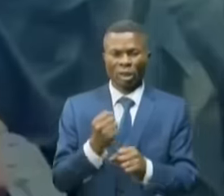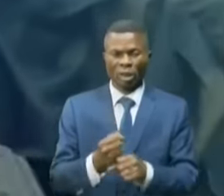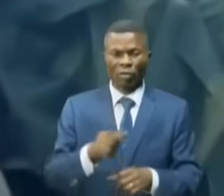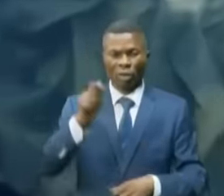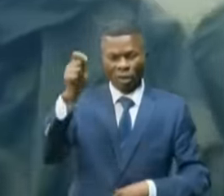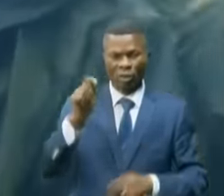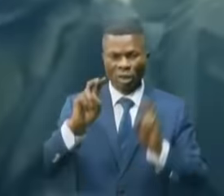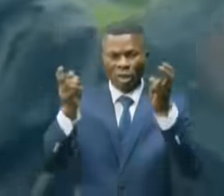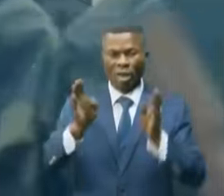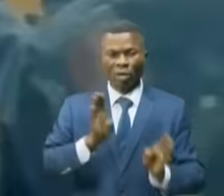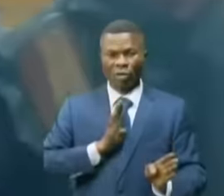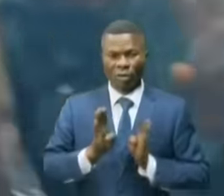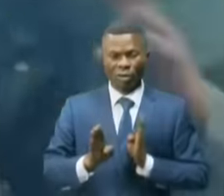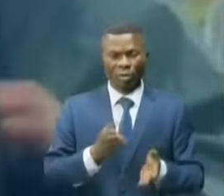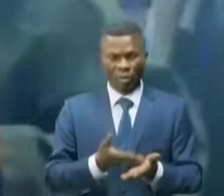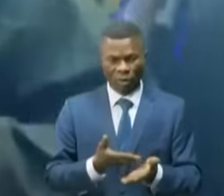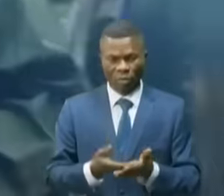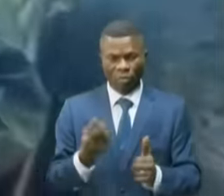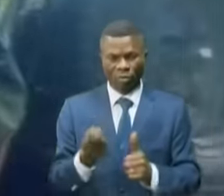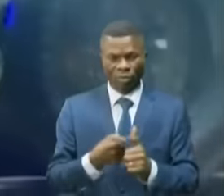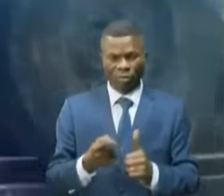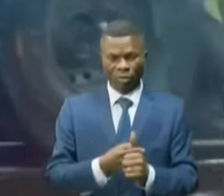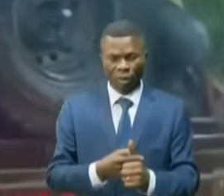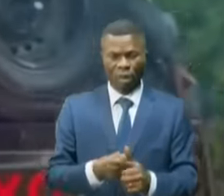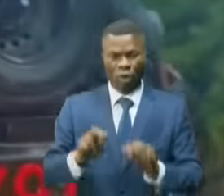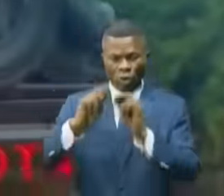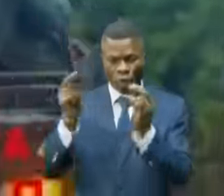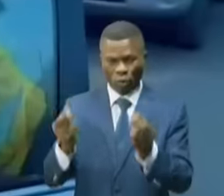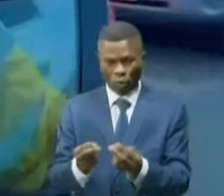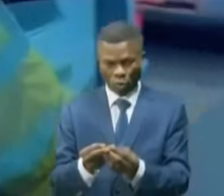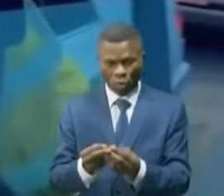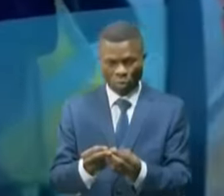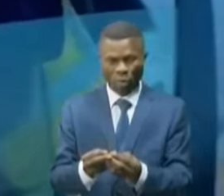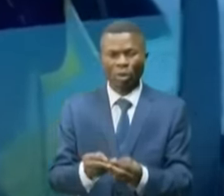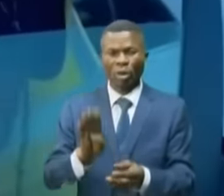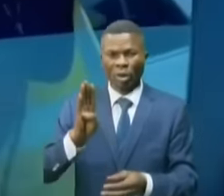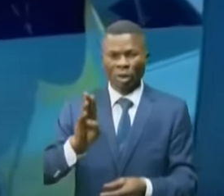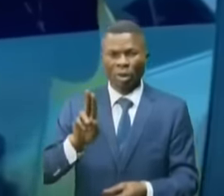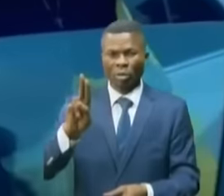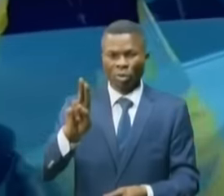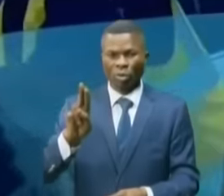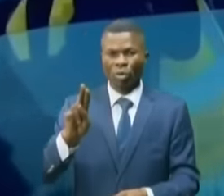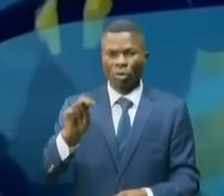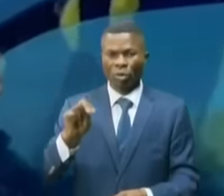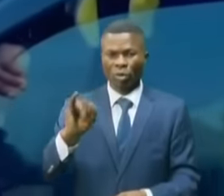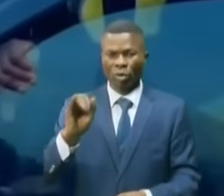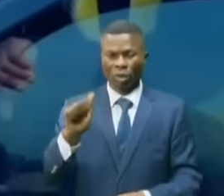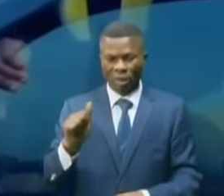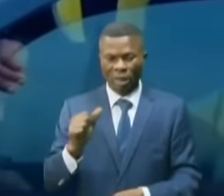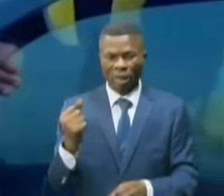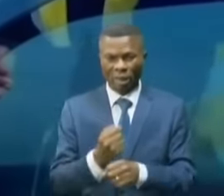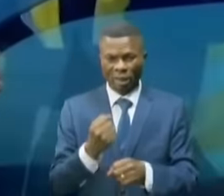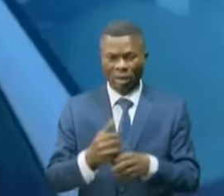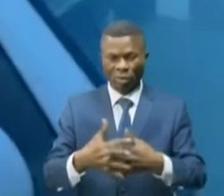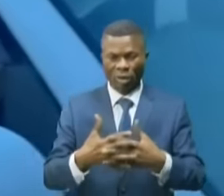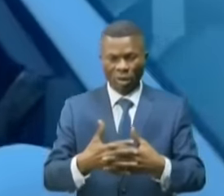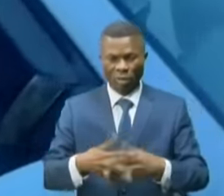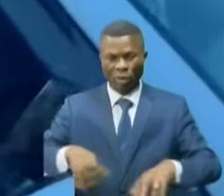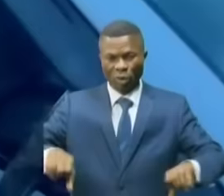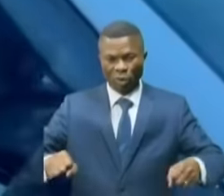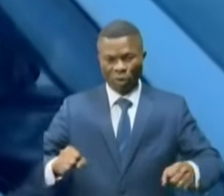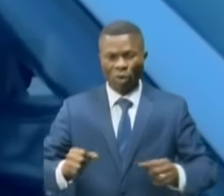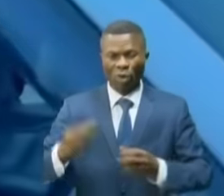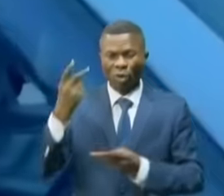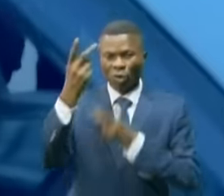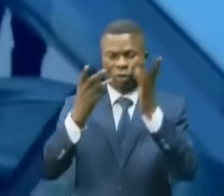ville de Bounia, notamment le bloc road qui consiste au contrôle systématique des engins roulants et des